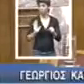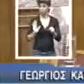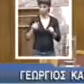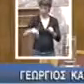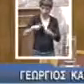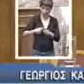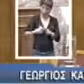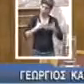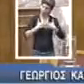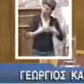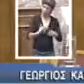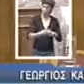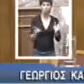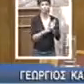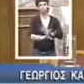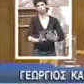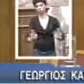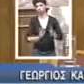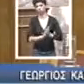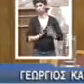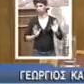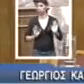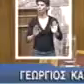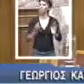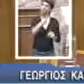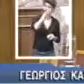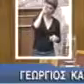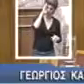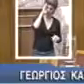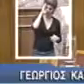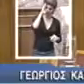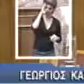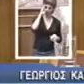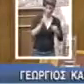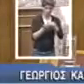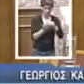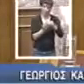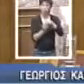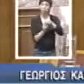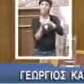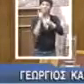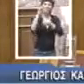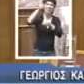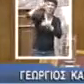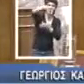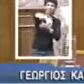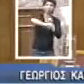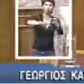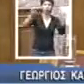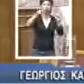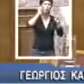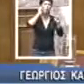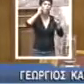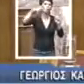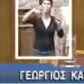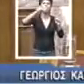Έλληνας πατριώτης, απαγορεύεται. Αλλά οι Αμερικανοί τους πυράβλους ονομάσανε πάτριοτ. Αυτή είναι η